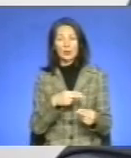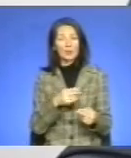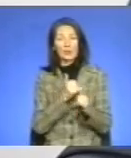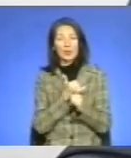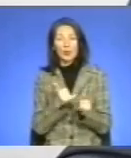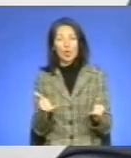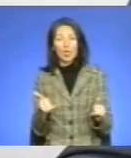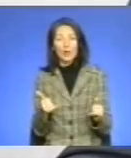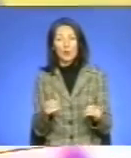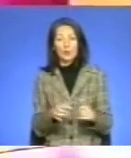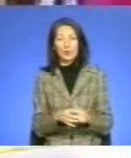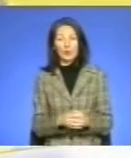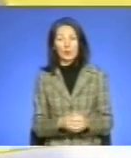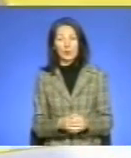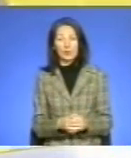неможливо.